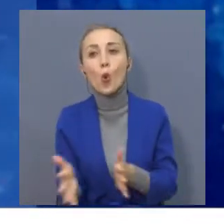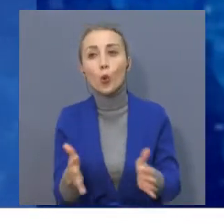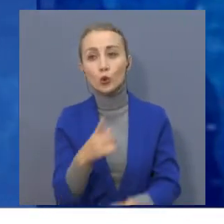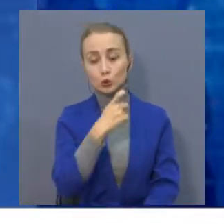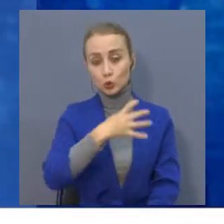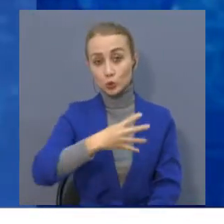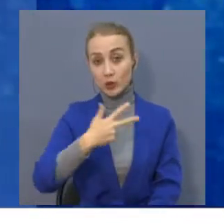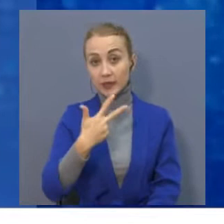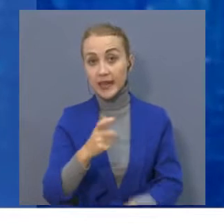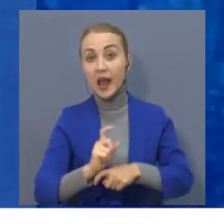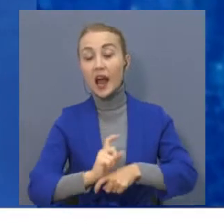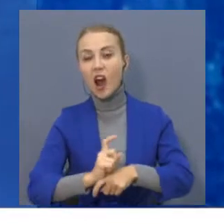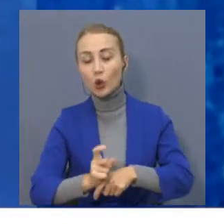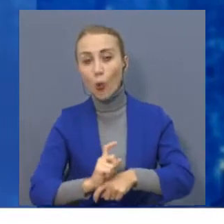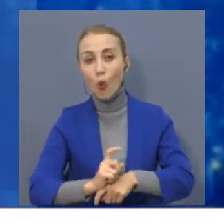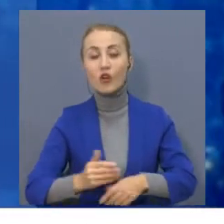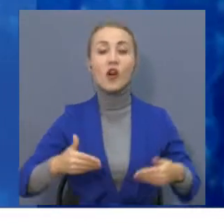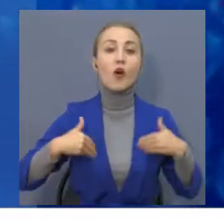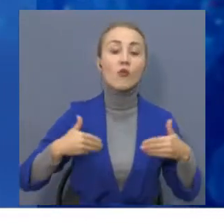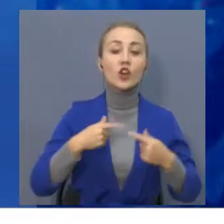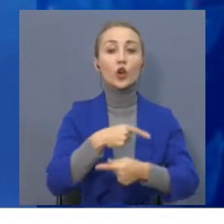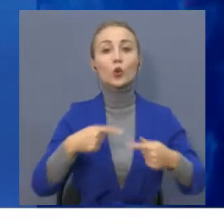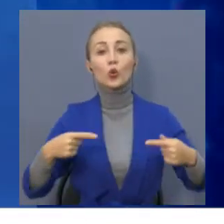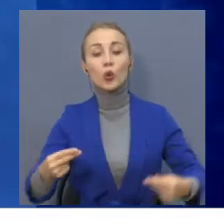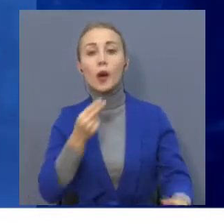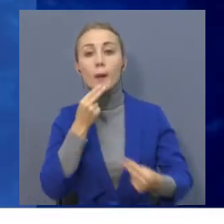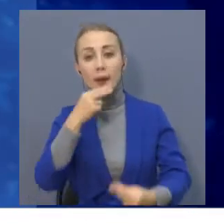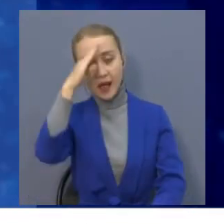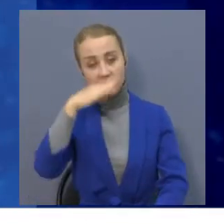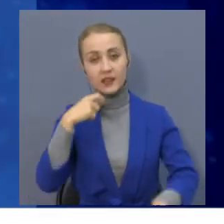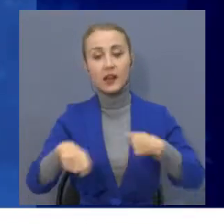2 қаласы мен 17 ауданынан 100-ден астам кәсіпорын қатысады.